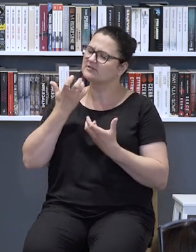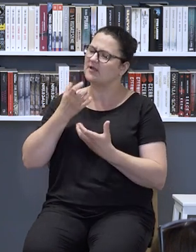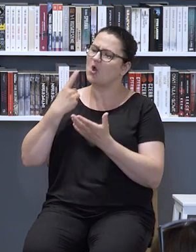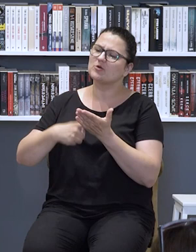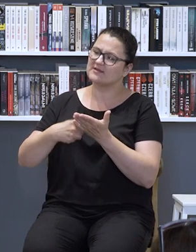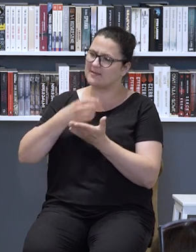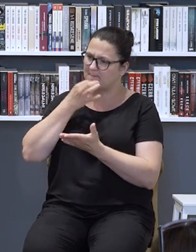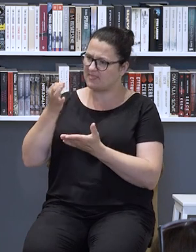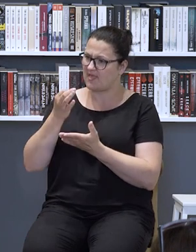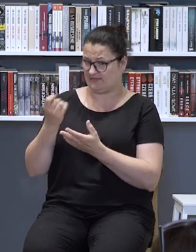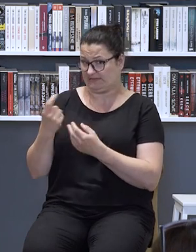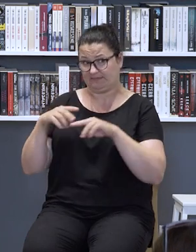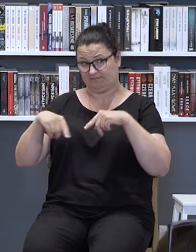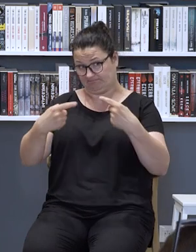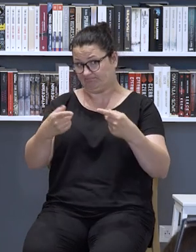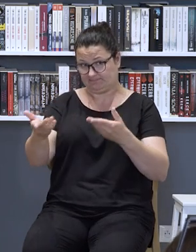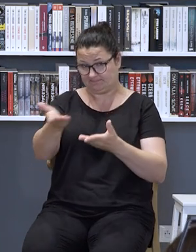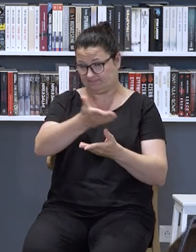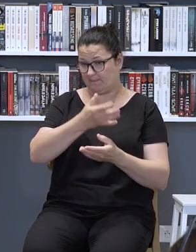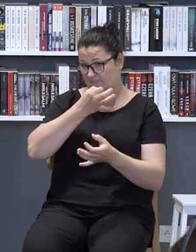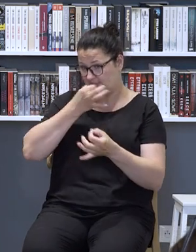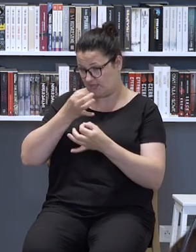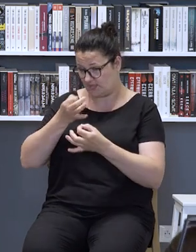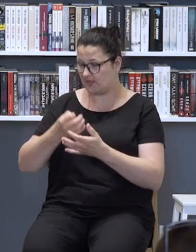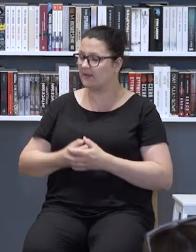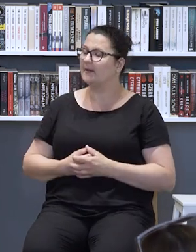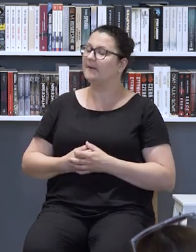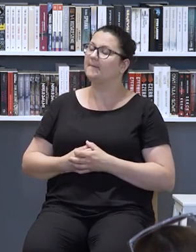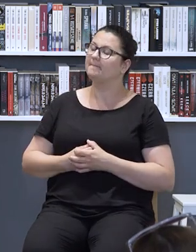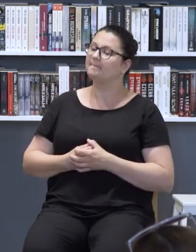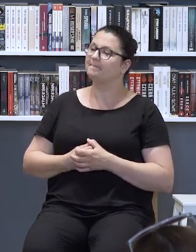pytanie, zanim oddamy państwu głos.